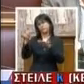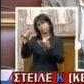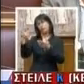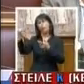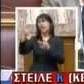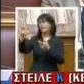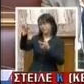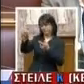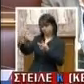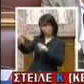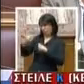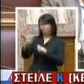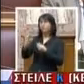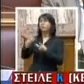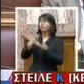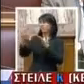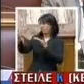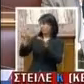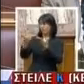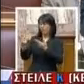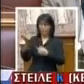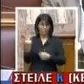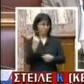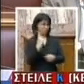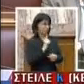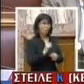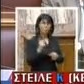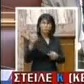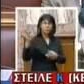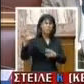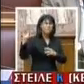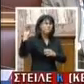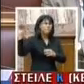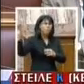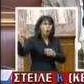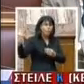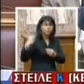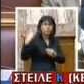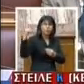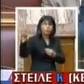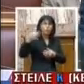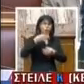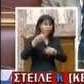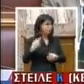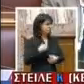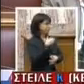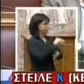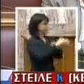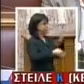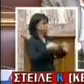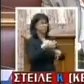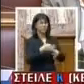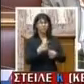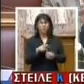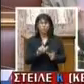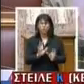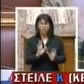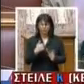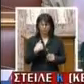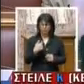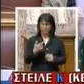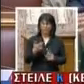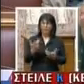και αυτός επιστρέφει και χρησιμοποιεί τη γλώσσα των πιστωτών και τα επιχειρήματά τους, τότε το πρώτο πράγμα